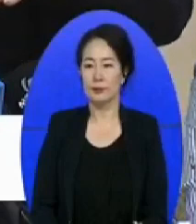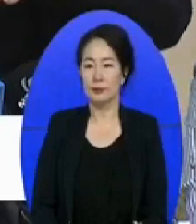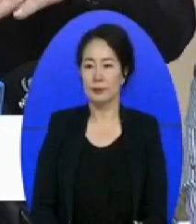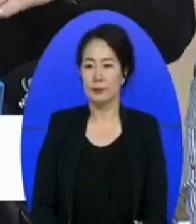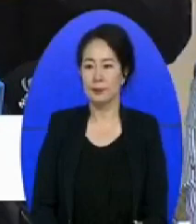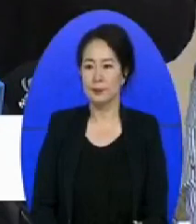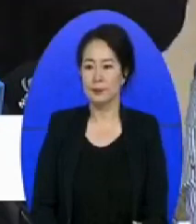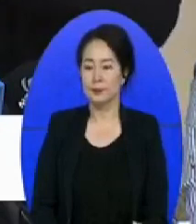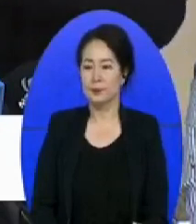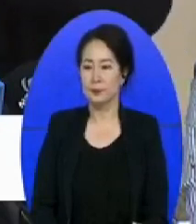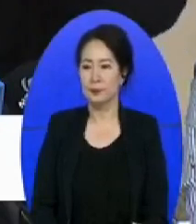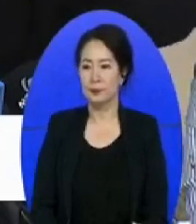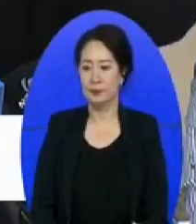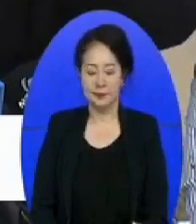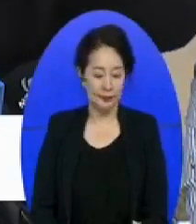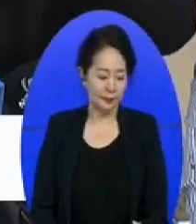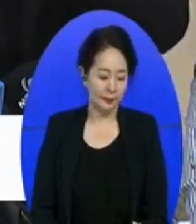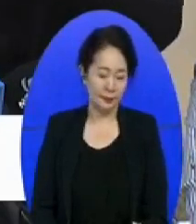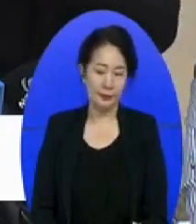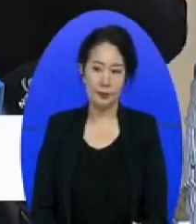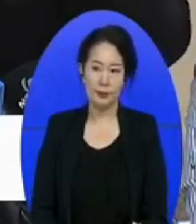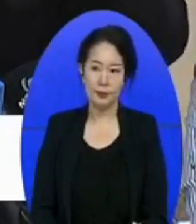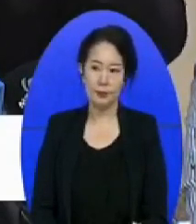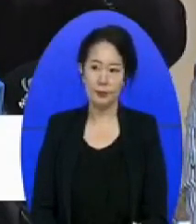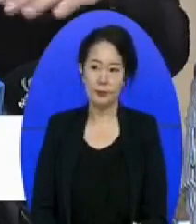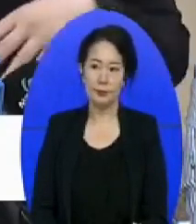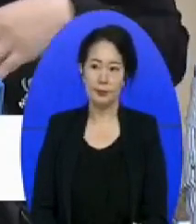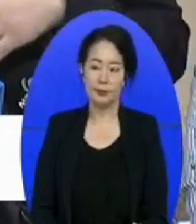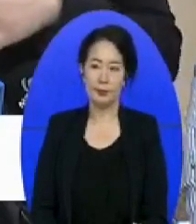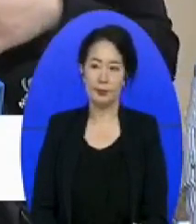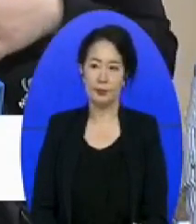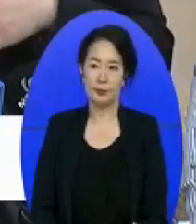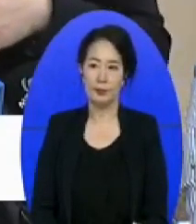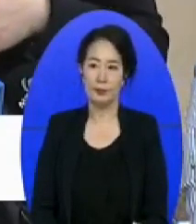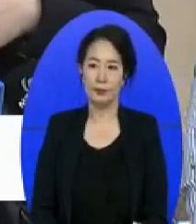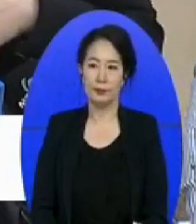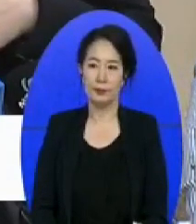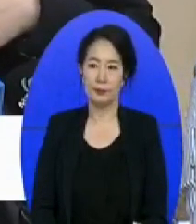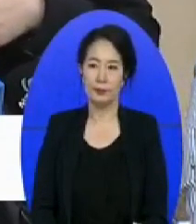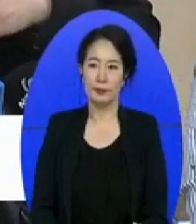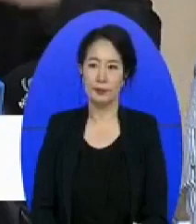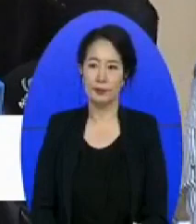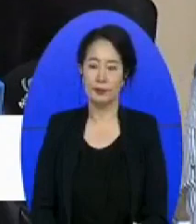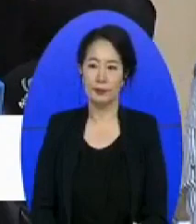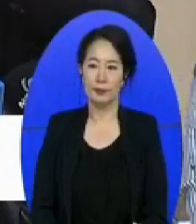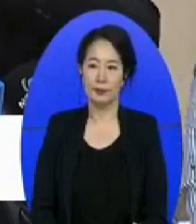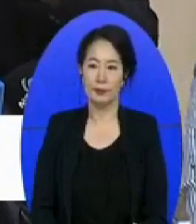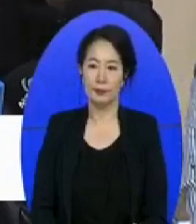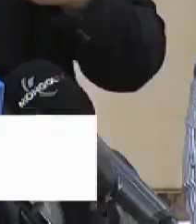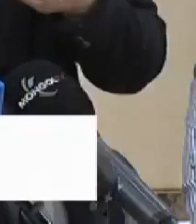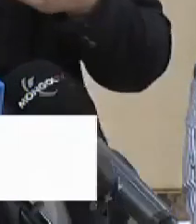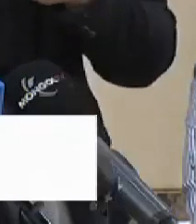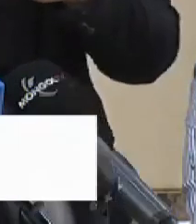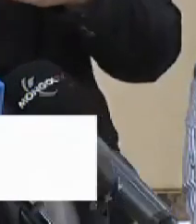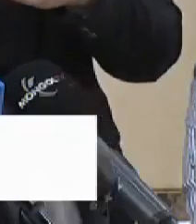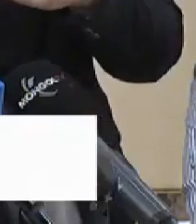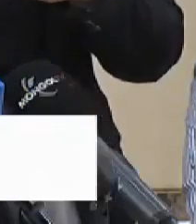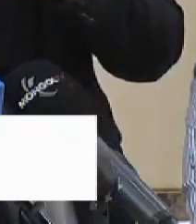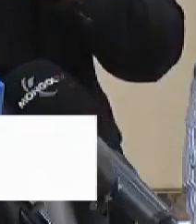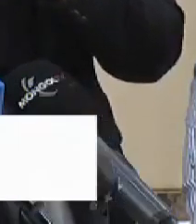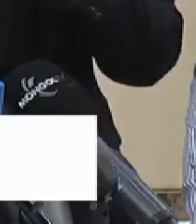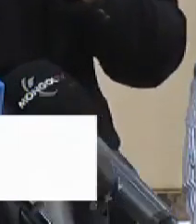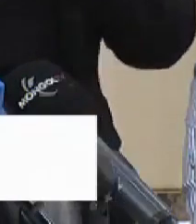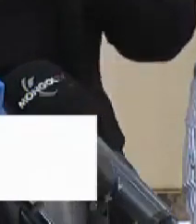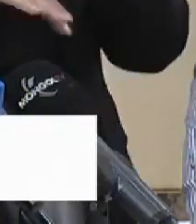хилээр нийтдээ 351 тээврийн хэрэгсэл нэвтэрсэн. За үүнээс 248